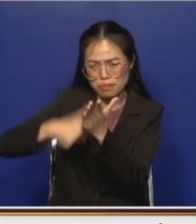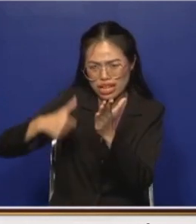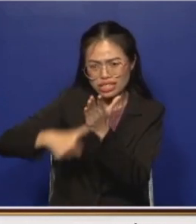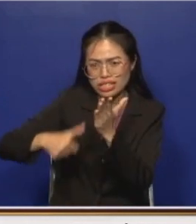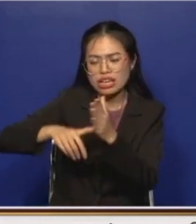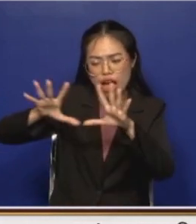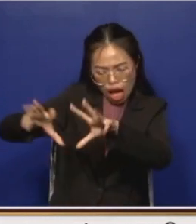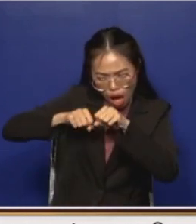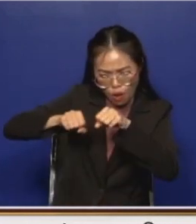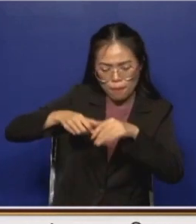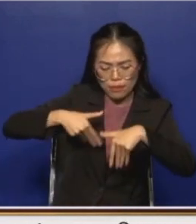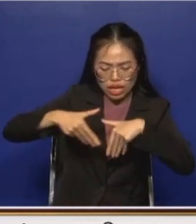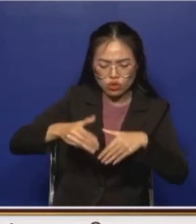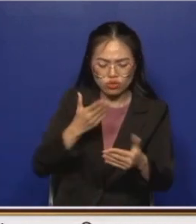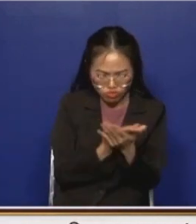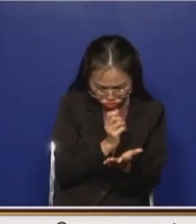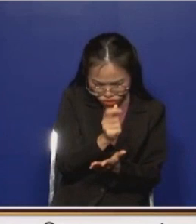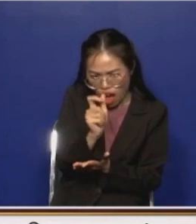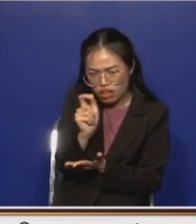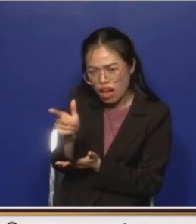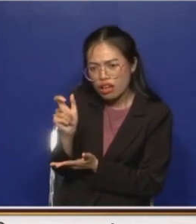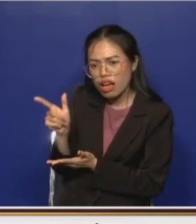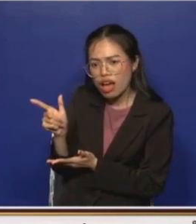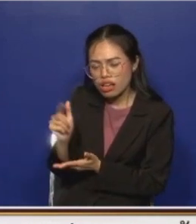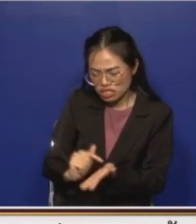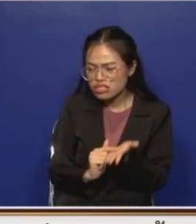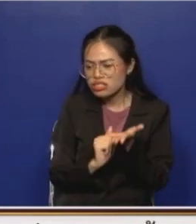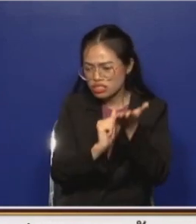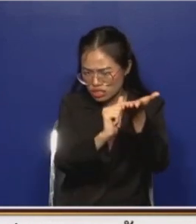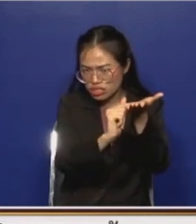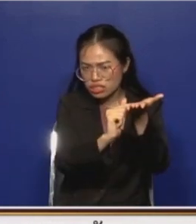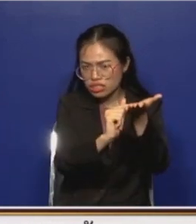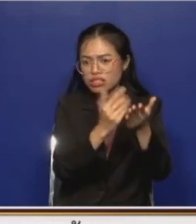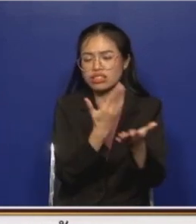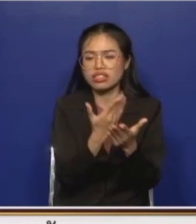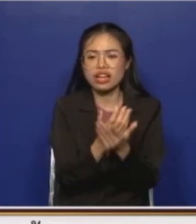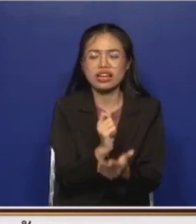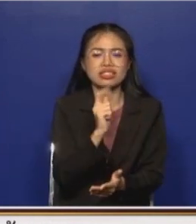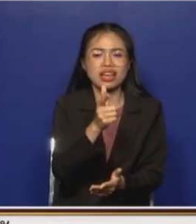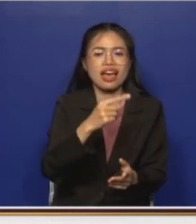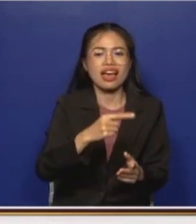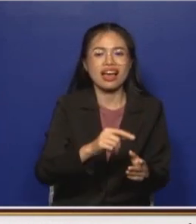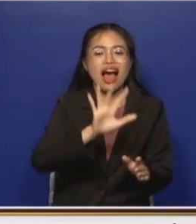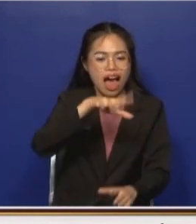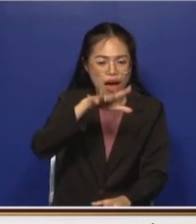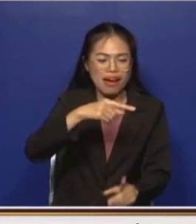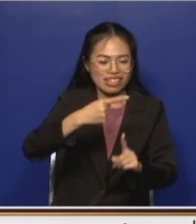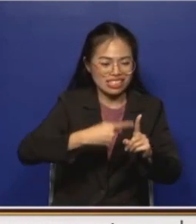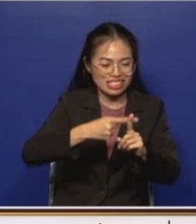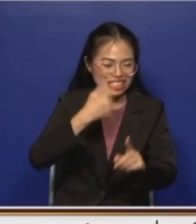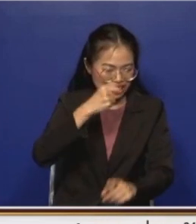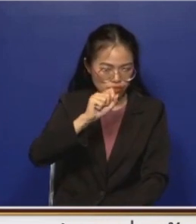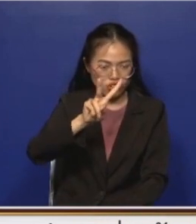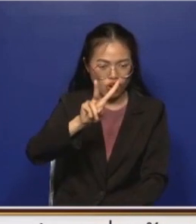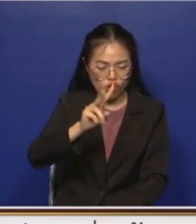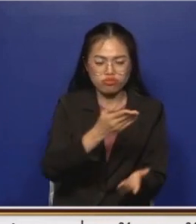ไล่ๆกันฮะแต่คราวนี้สิ่งที่สำคัญท่านไปดูนะท่านไปดูบล็อกเรื่องเงินเยียวย